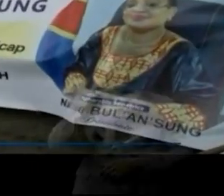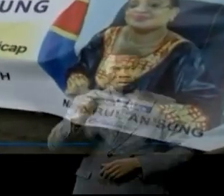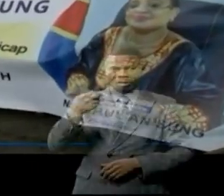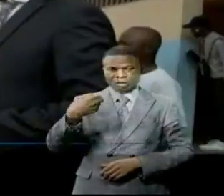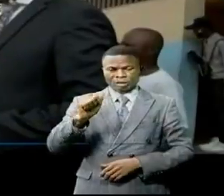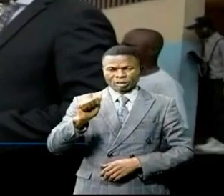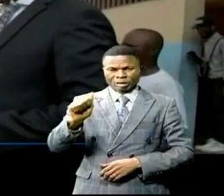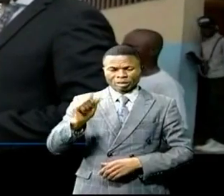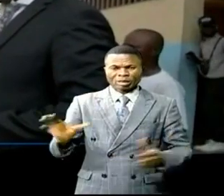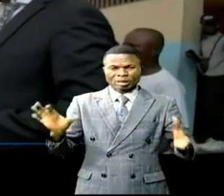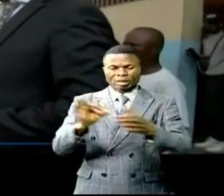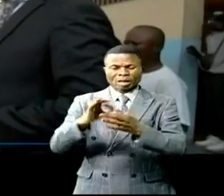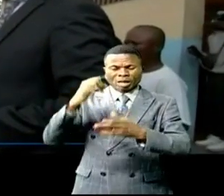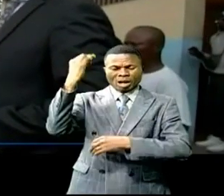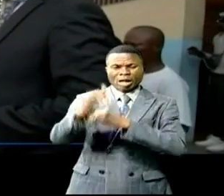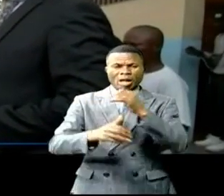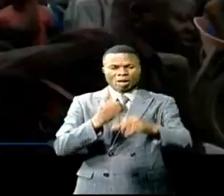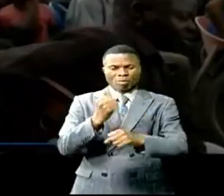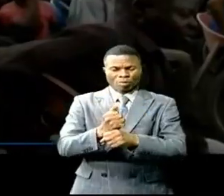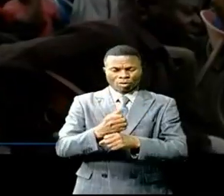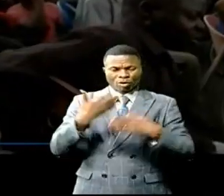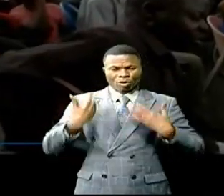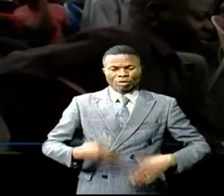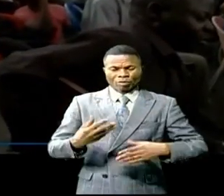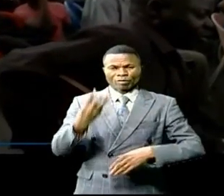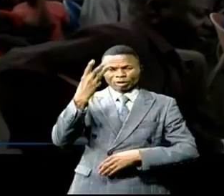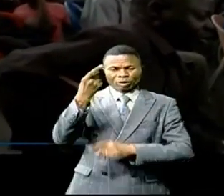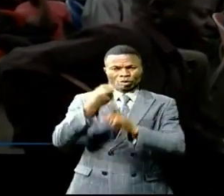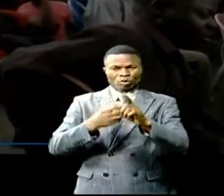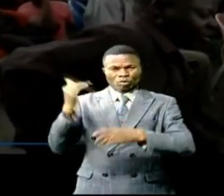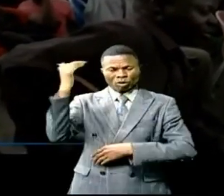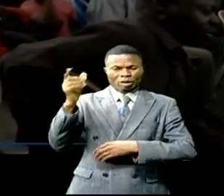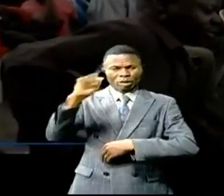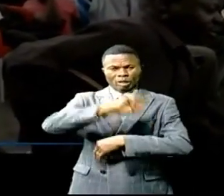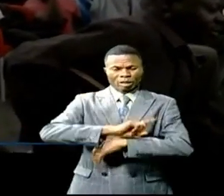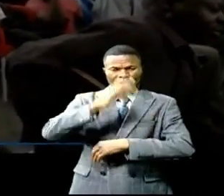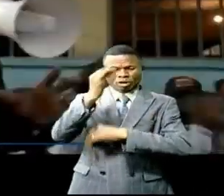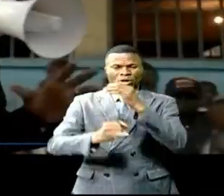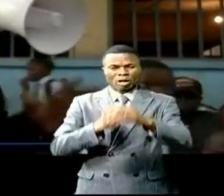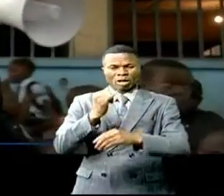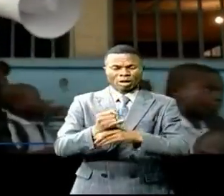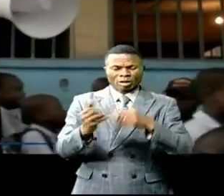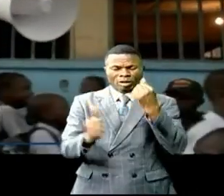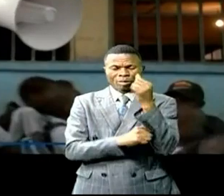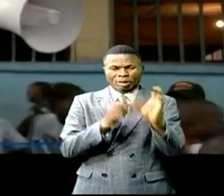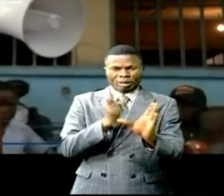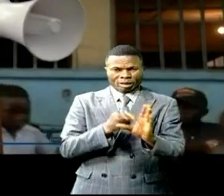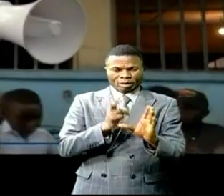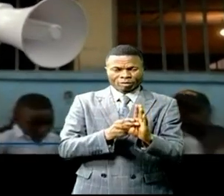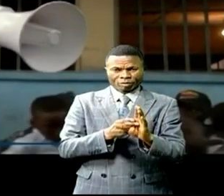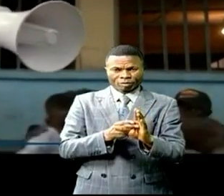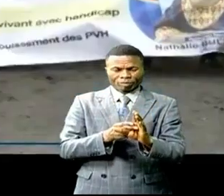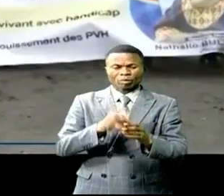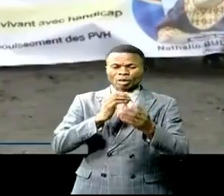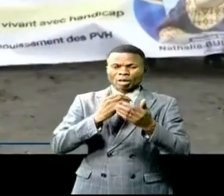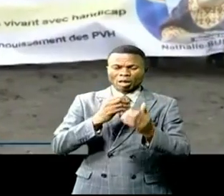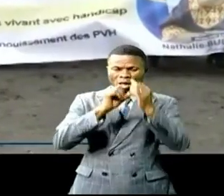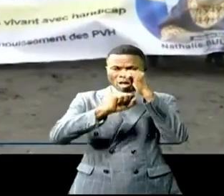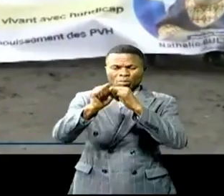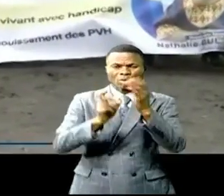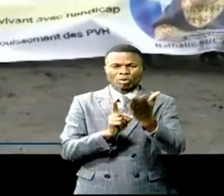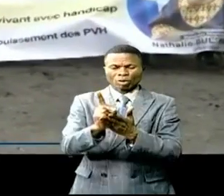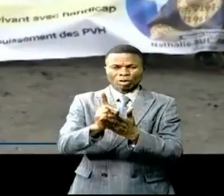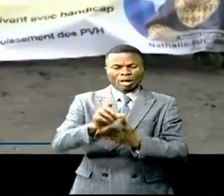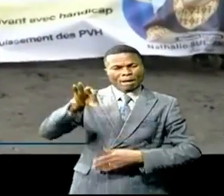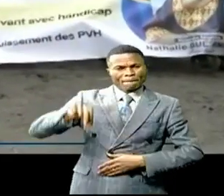joint au monde entier pour célébrer ce vendredi 3 décembre la journée internationale des personnes handicapées qui vise à promouvoir les droits et